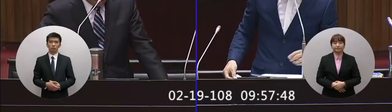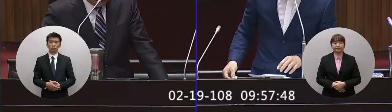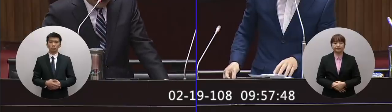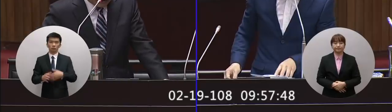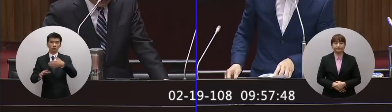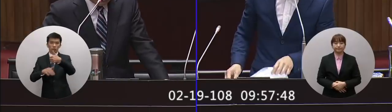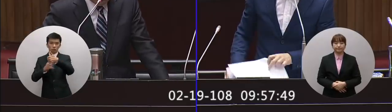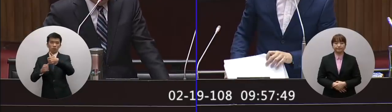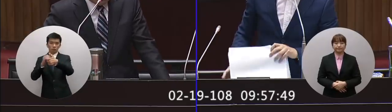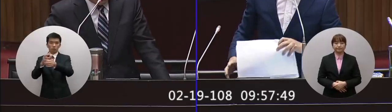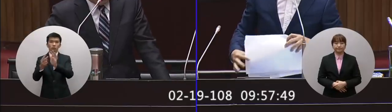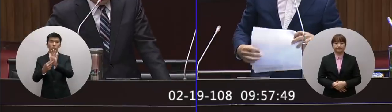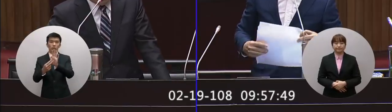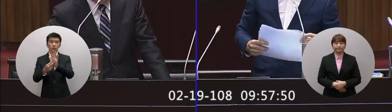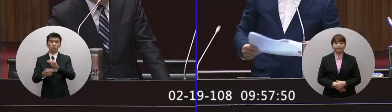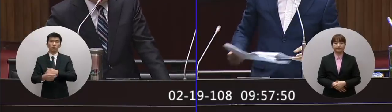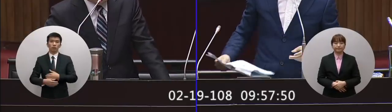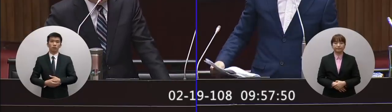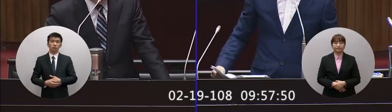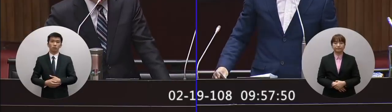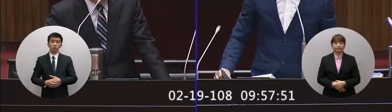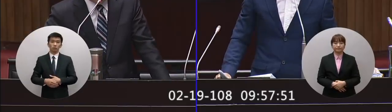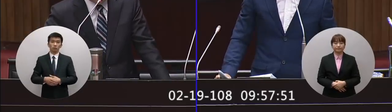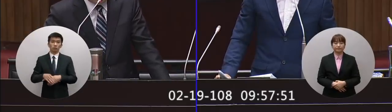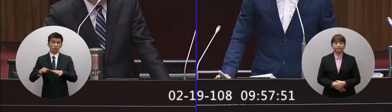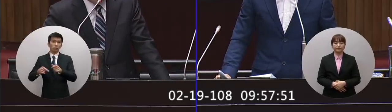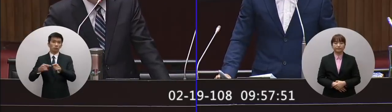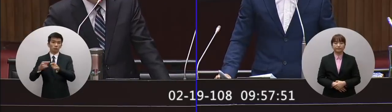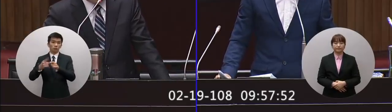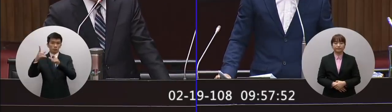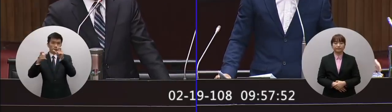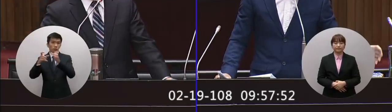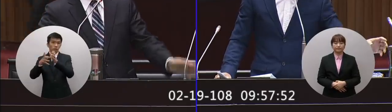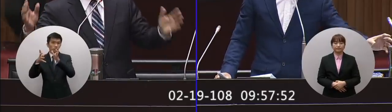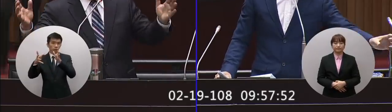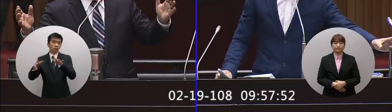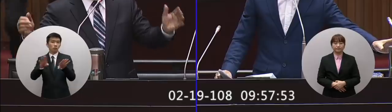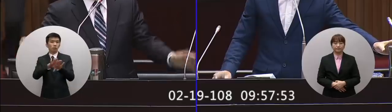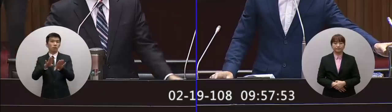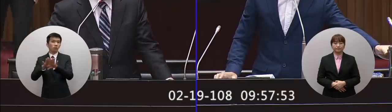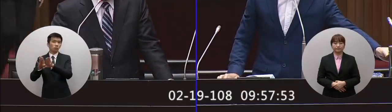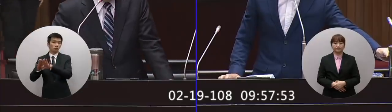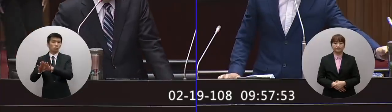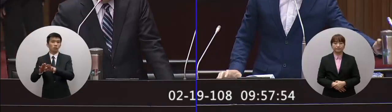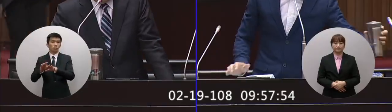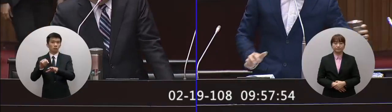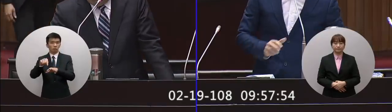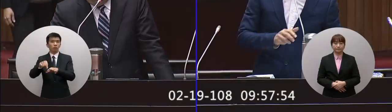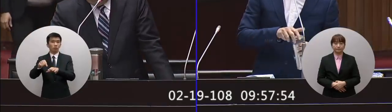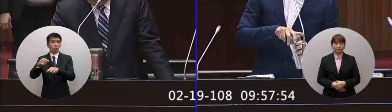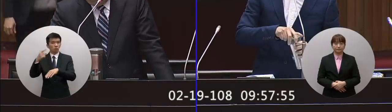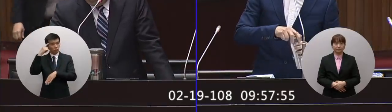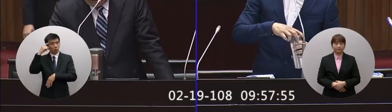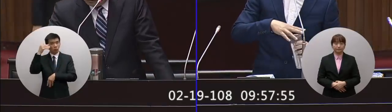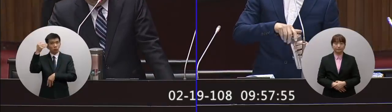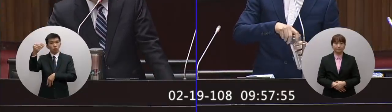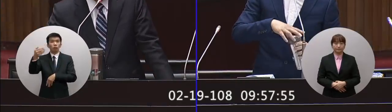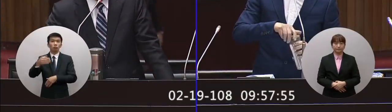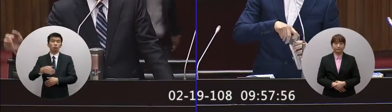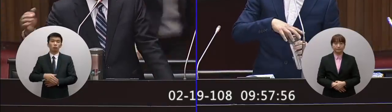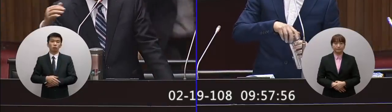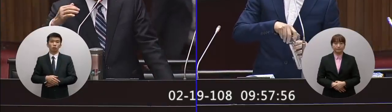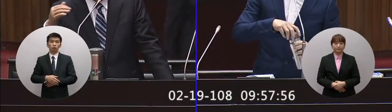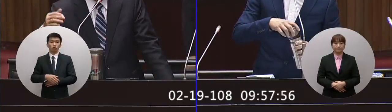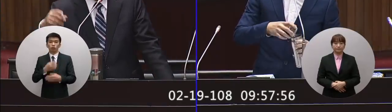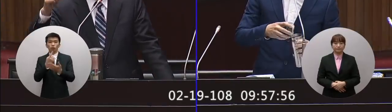委员，这一次这个春节休假，因为刚好有九天，所以你看各方面都觉